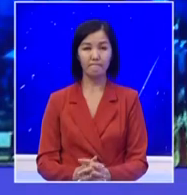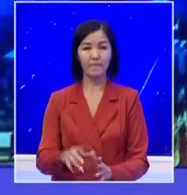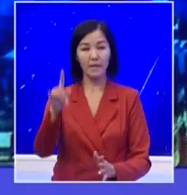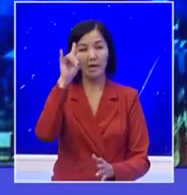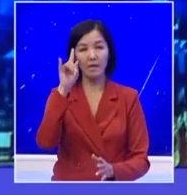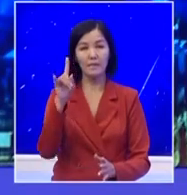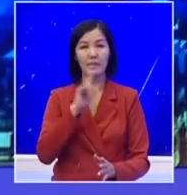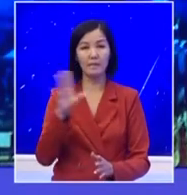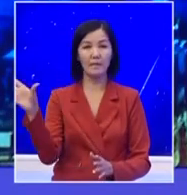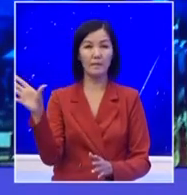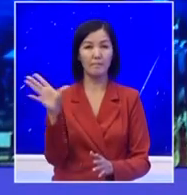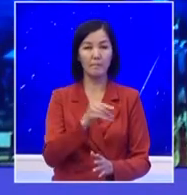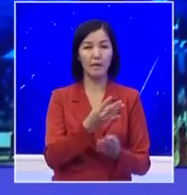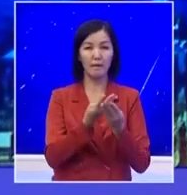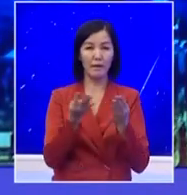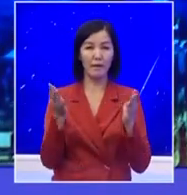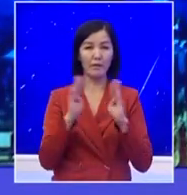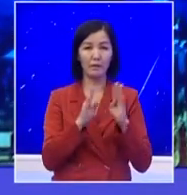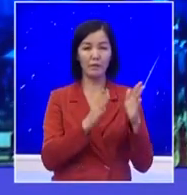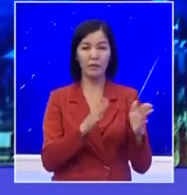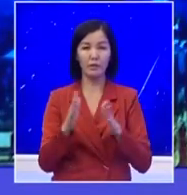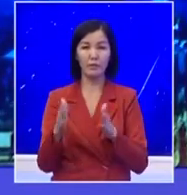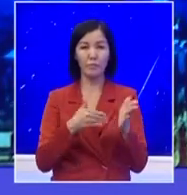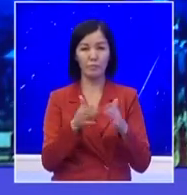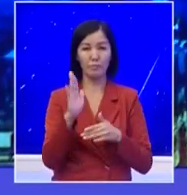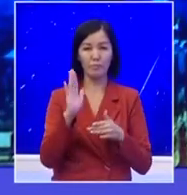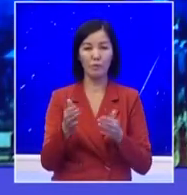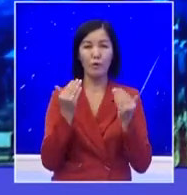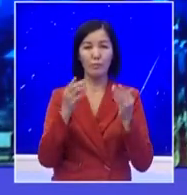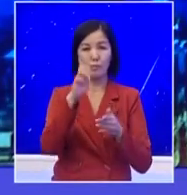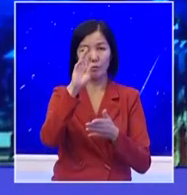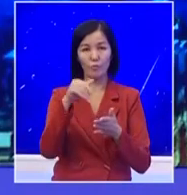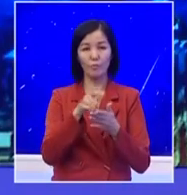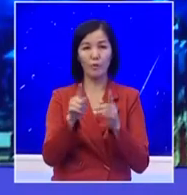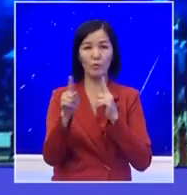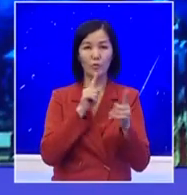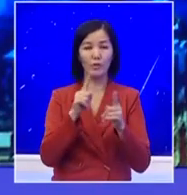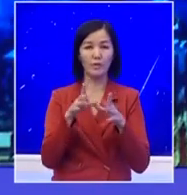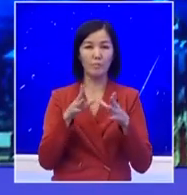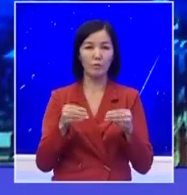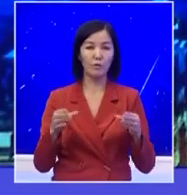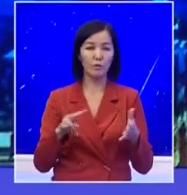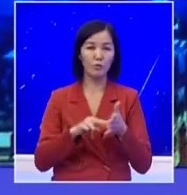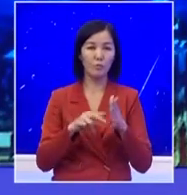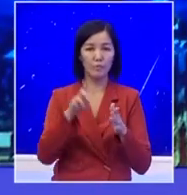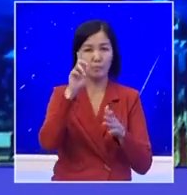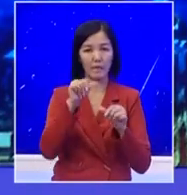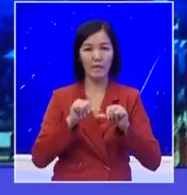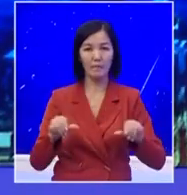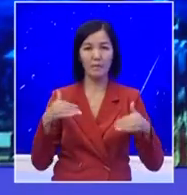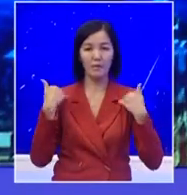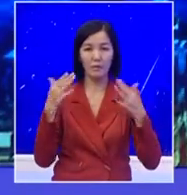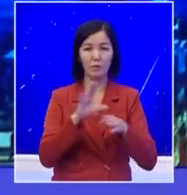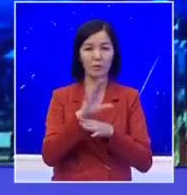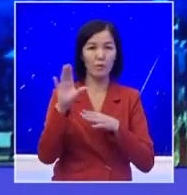Елде енді карантин шаралары кезең-кезеңмен алынады. Бүгін үкімет отырысында премьер-министр босаңсыту жоспарын мемлекеттік комиссия қарауына